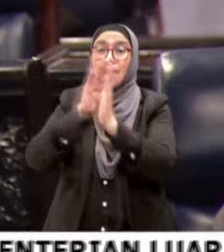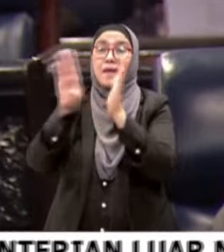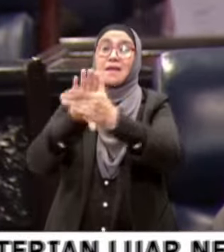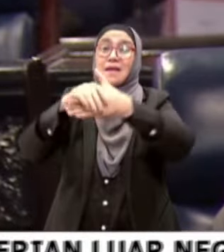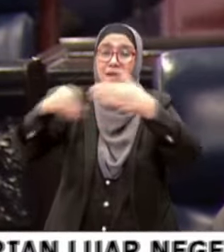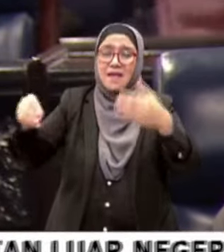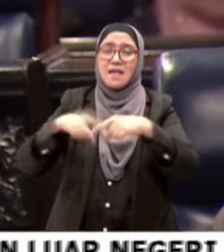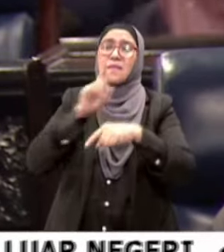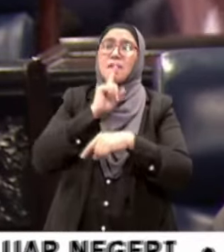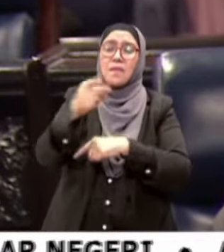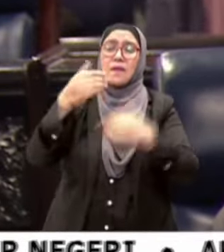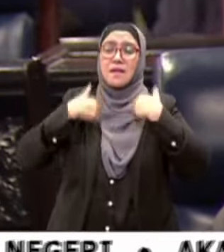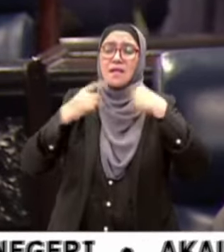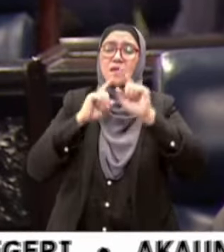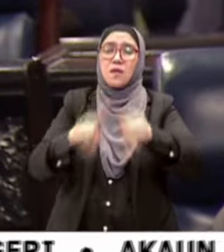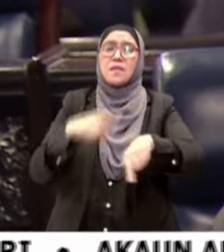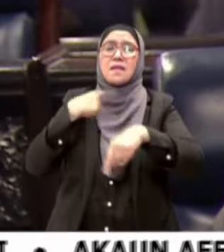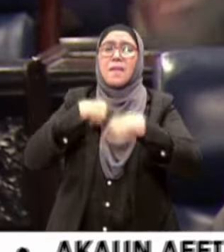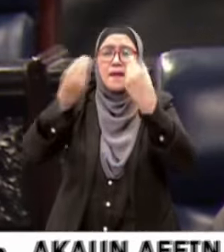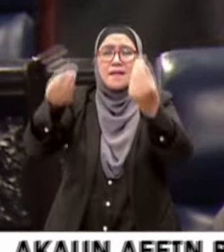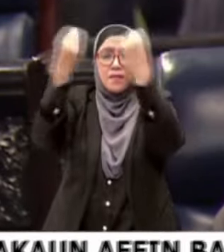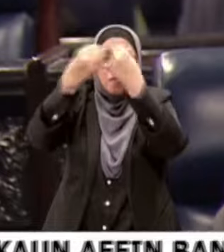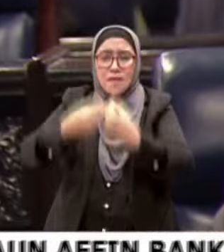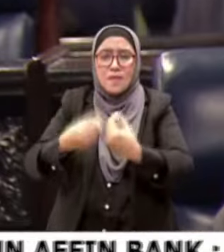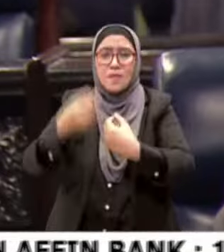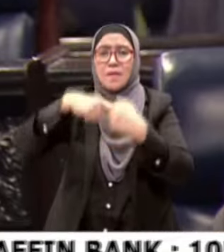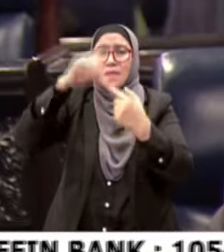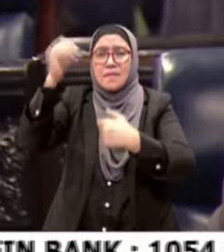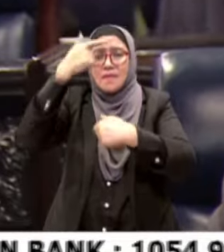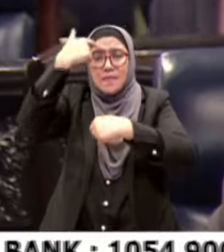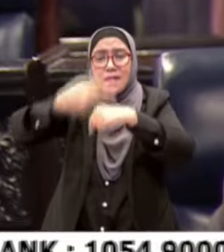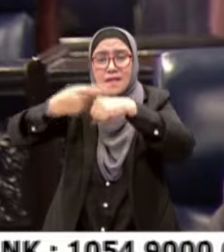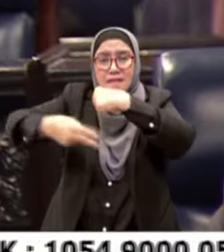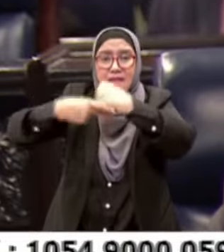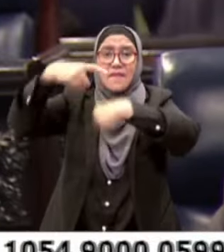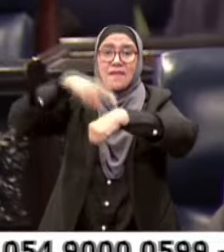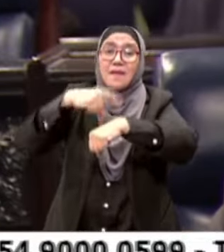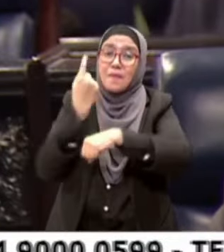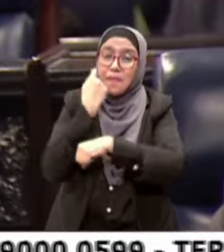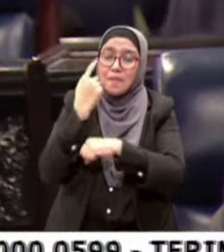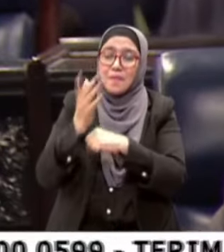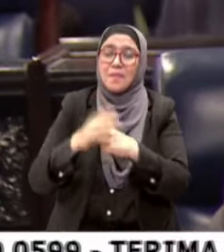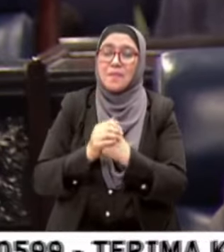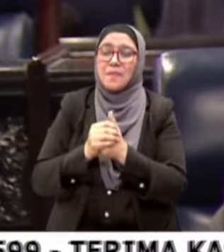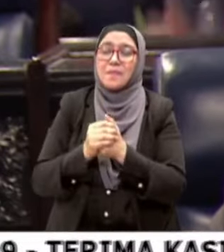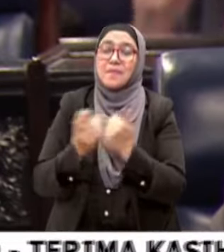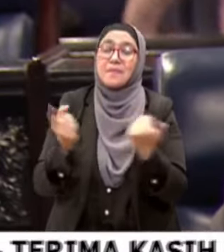jumlah secara untuk menjimatkan masuk tadi soalan